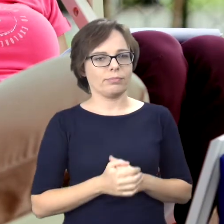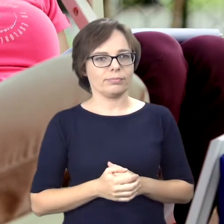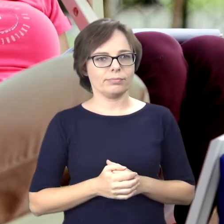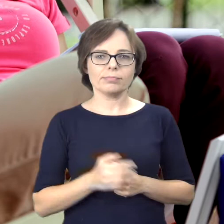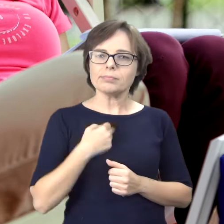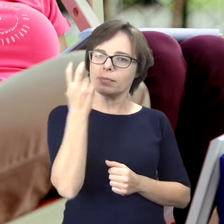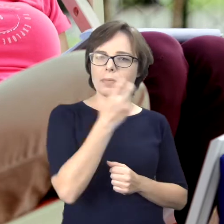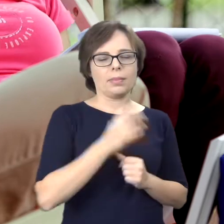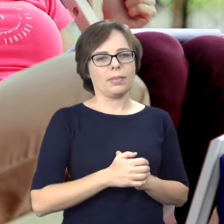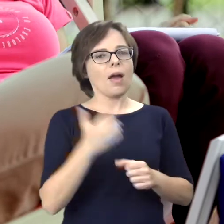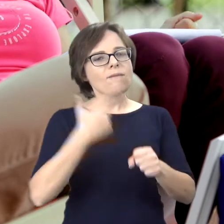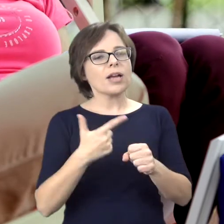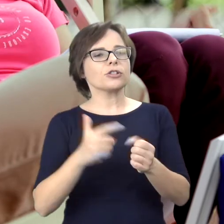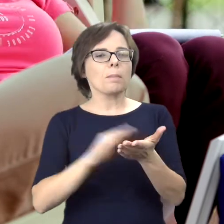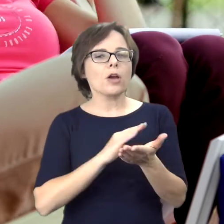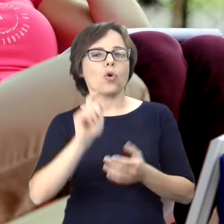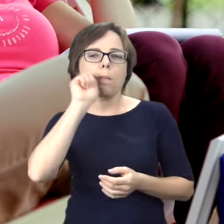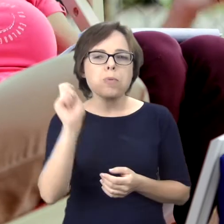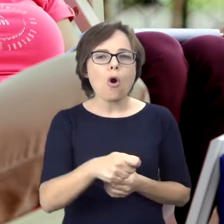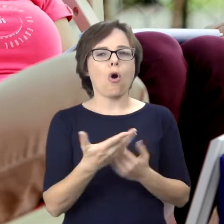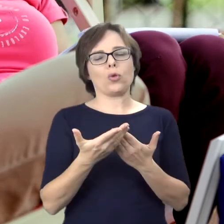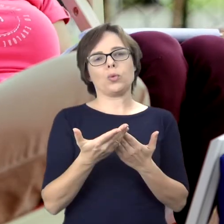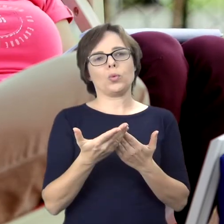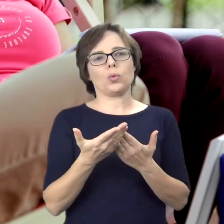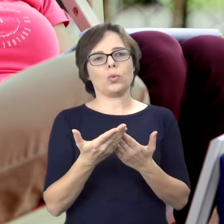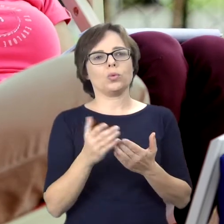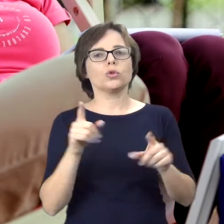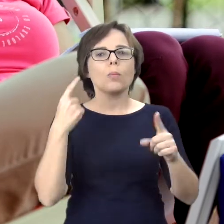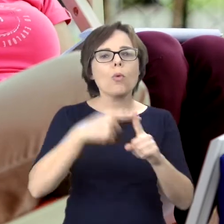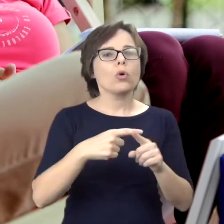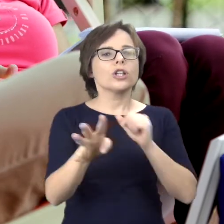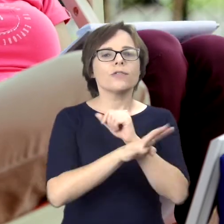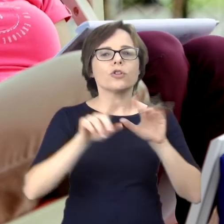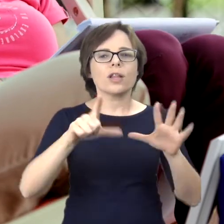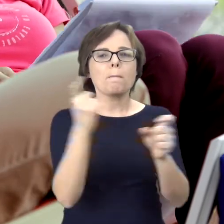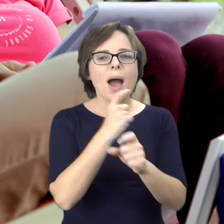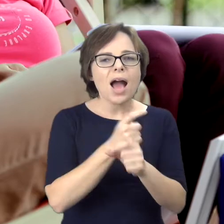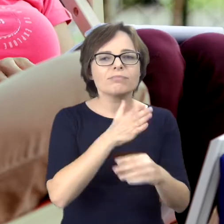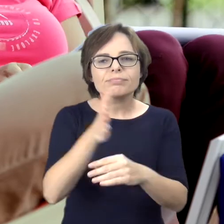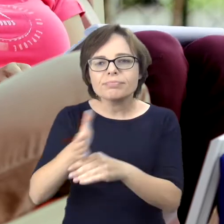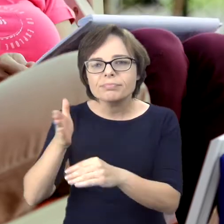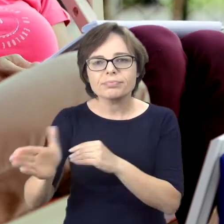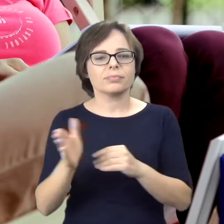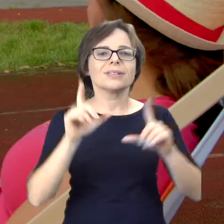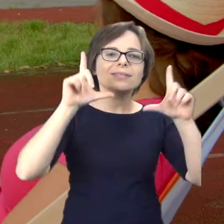kosztuje 20 miesięcy podróży? Ile kosztuje obecność w 97 krajach? Ile kosztują starty? Jak to